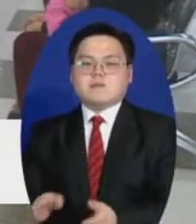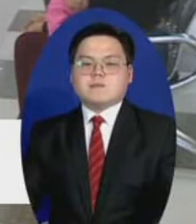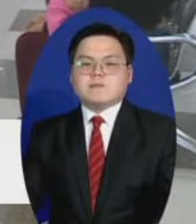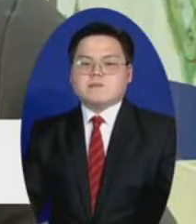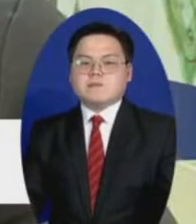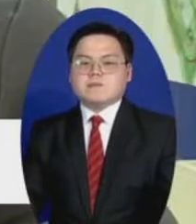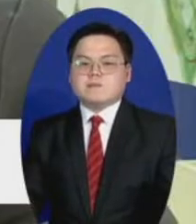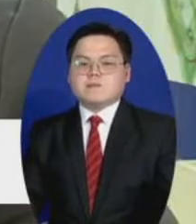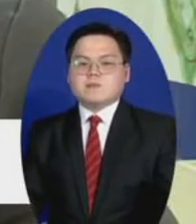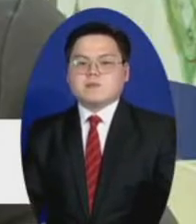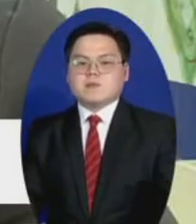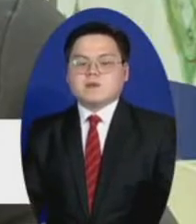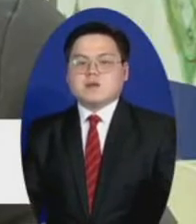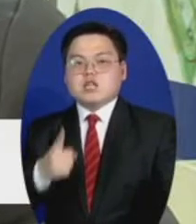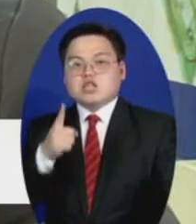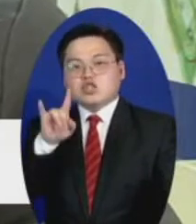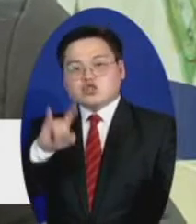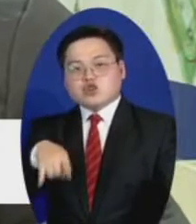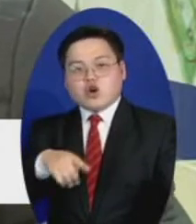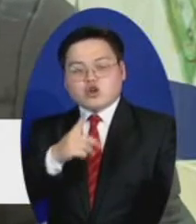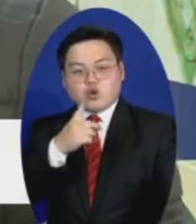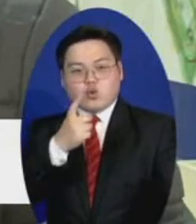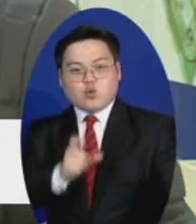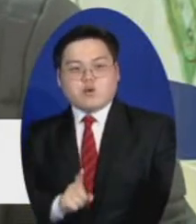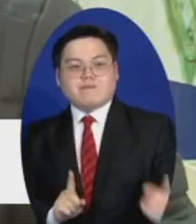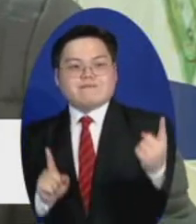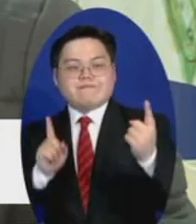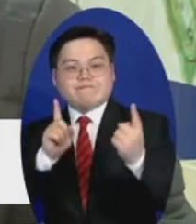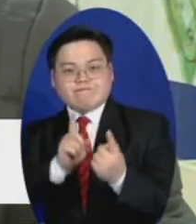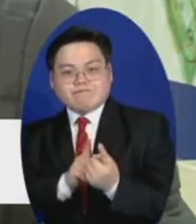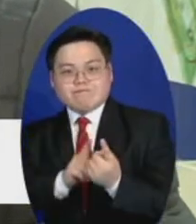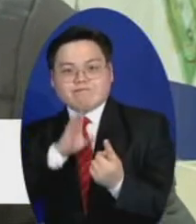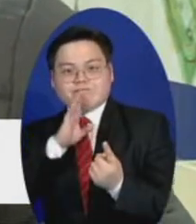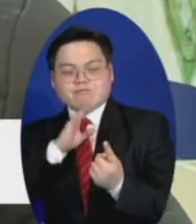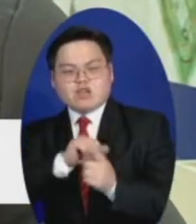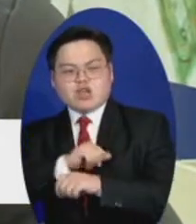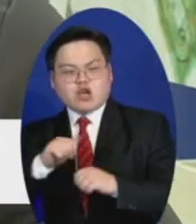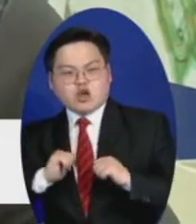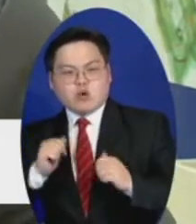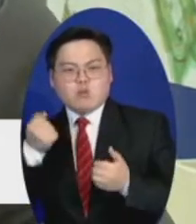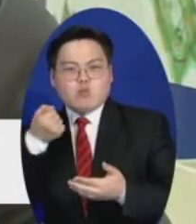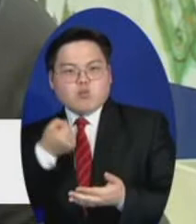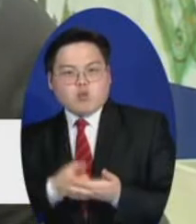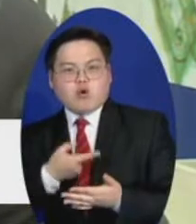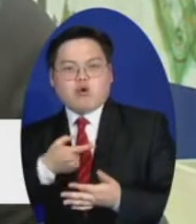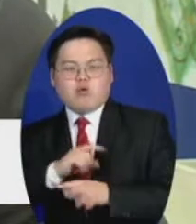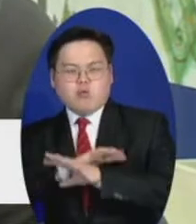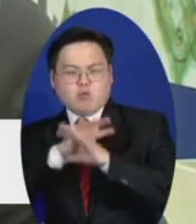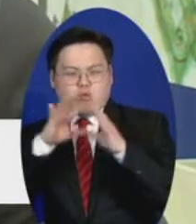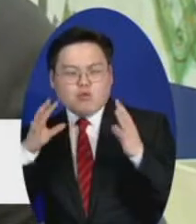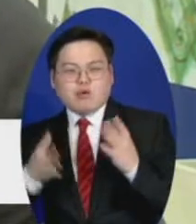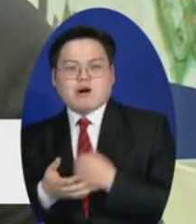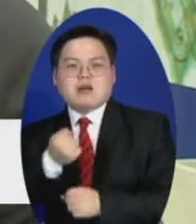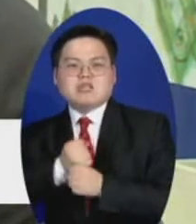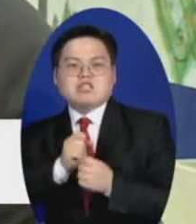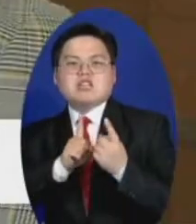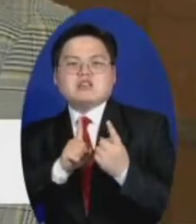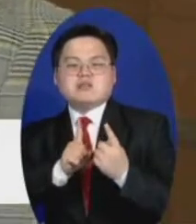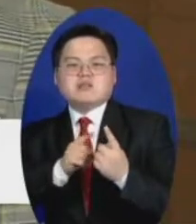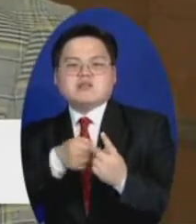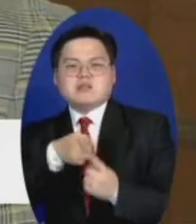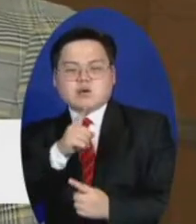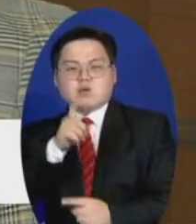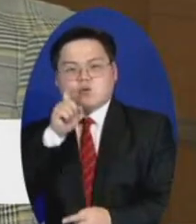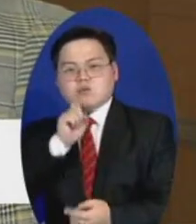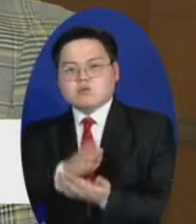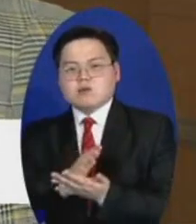байла. Нэг цонхны үйлчилгээдээр одоо бүхэл одоо иргэний бүртгэл бүх юм нэг дор хийгээсэй гэж хүсэж